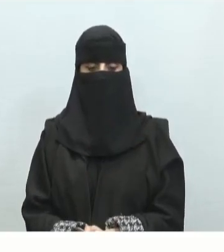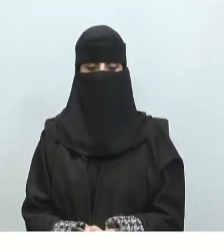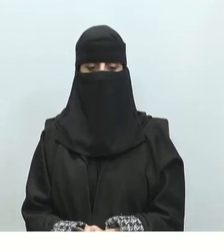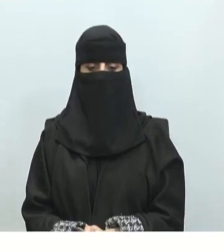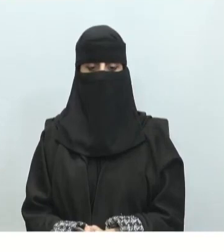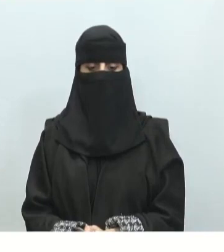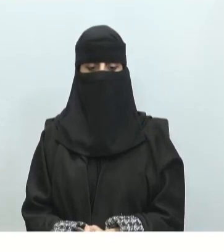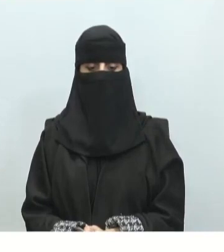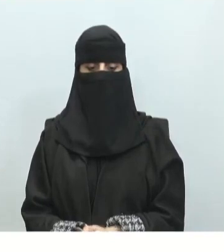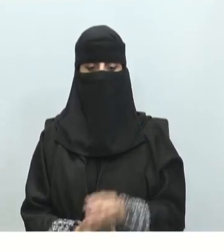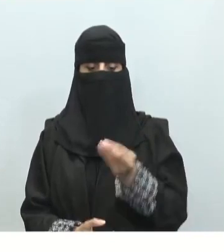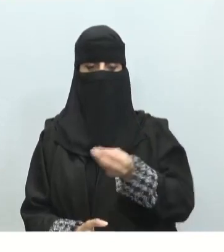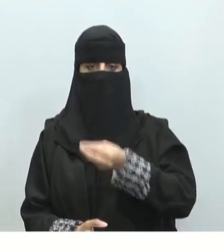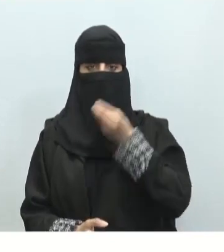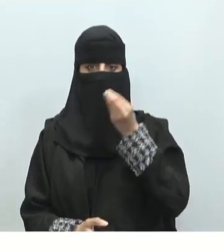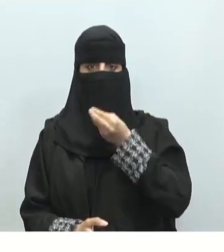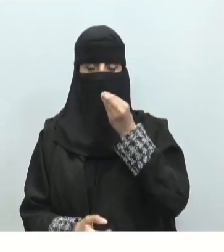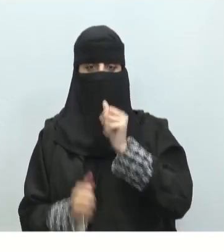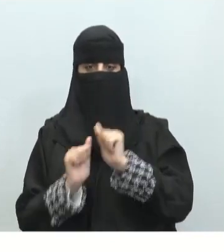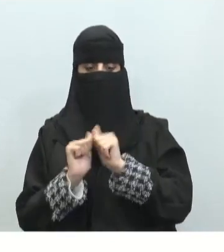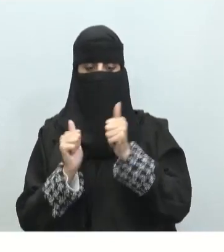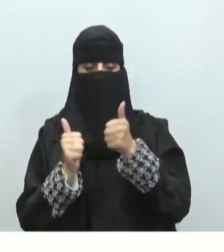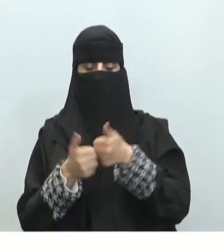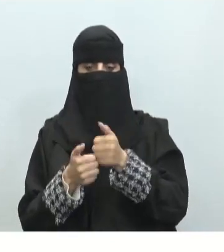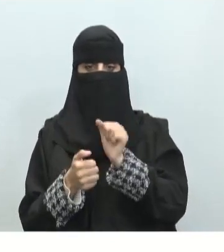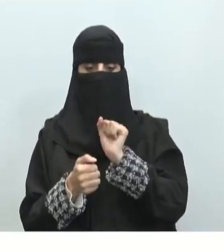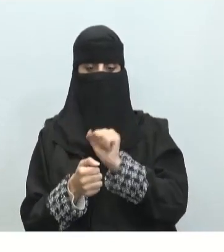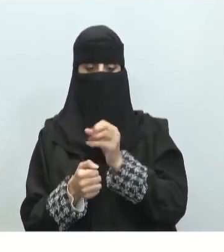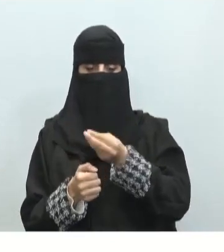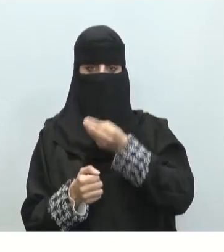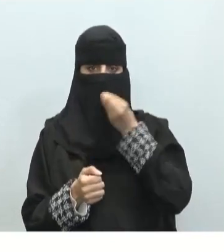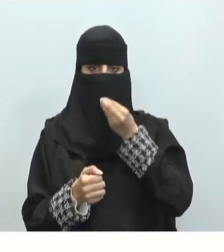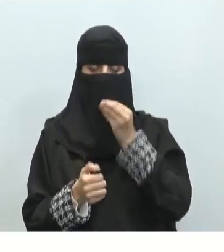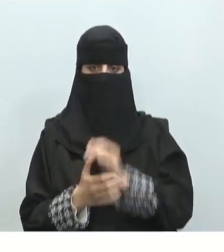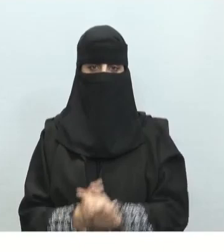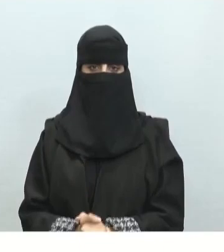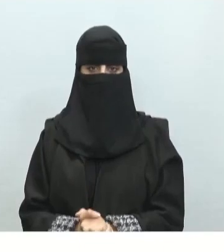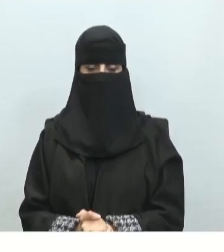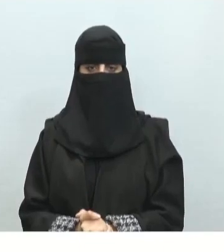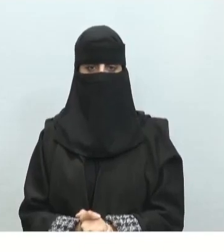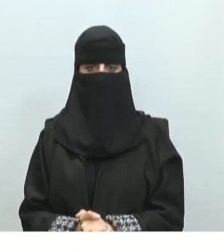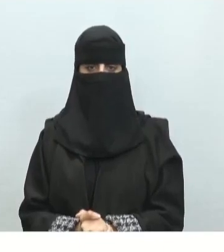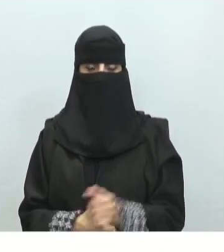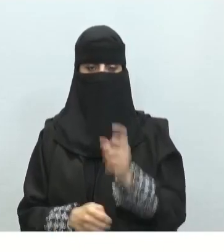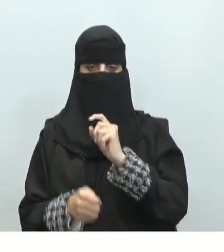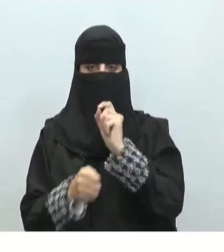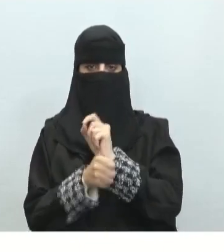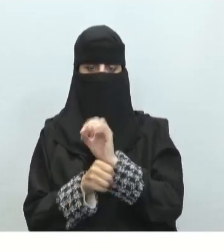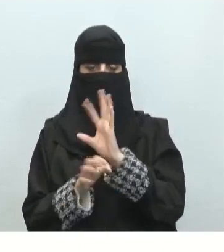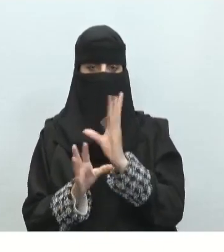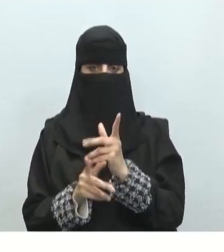الجمله ايضا بنفس الطريقه ايها الابطال تناول تتناول الاسره الطعام